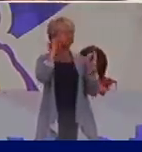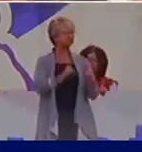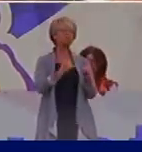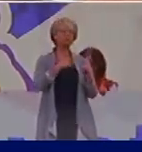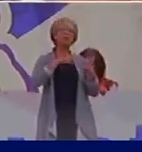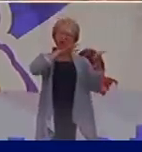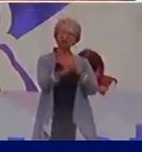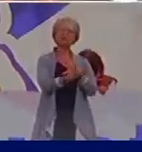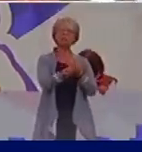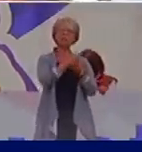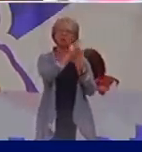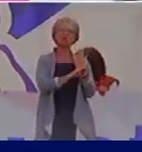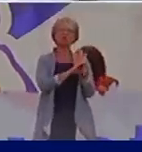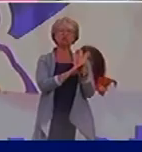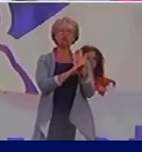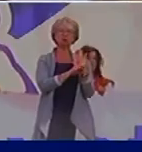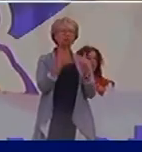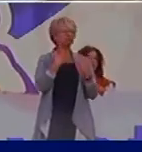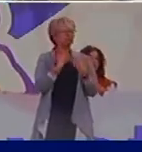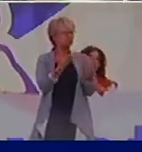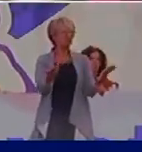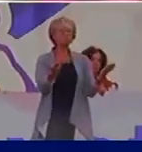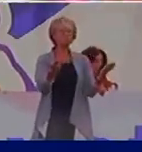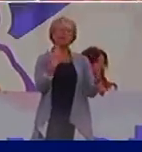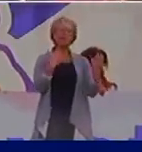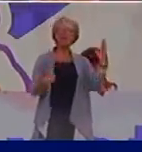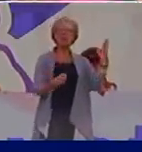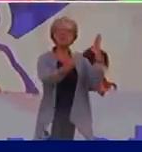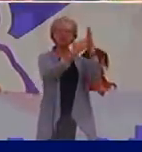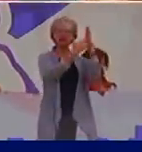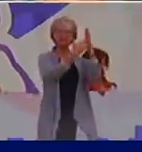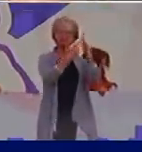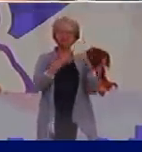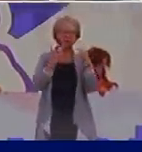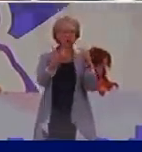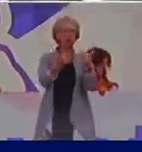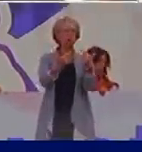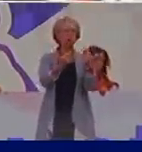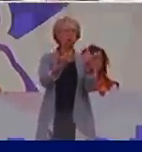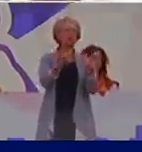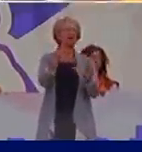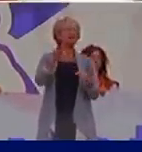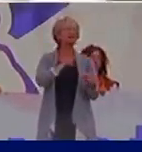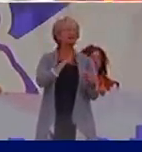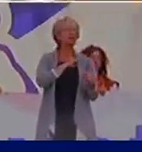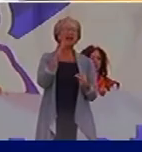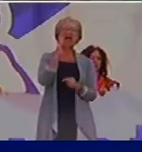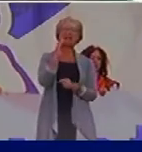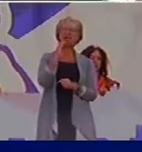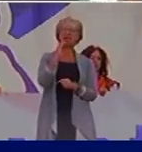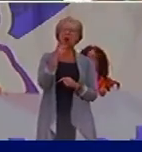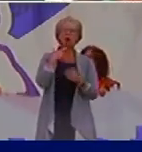la Costituzione. Abbiamo messo a disposizione il massimo esperto in Costituzione, il senatore Calderoli, e vi